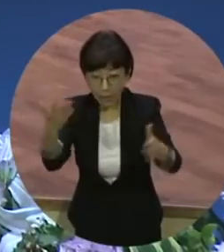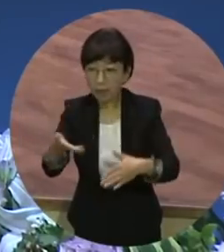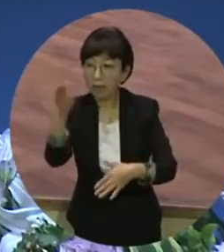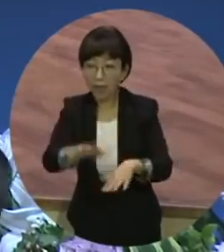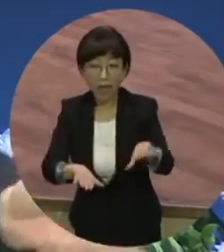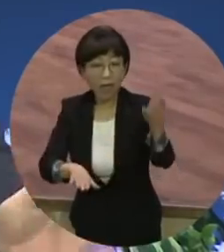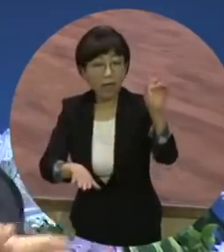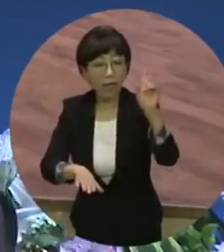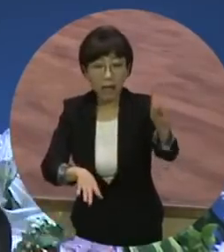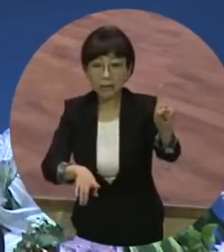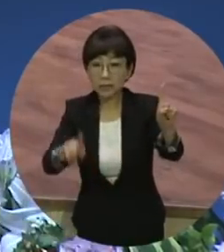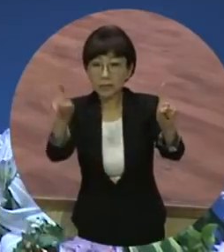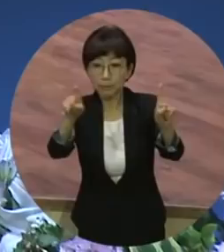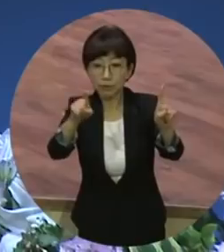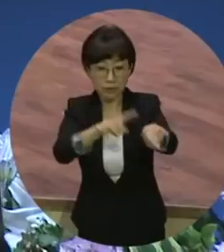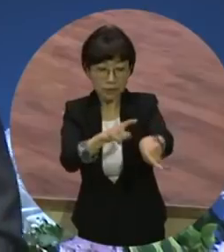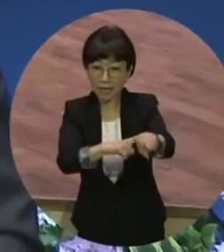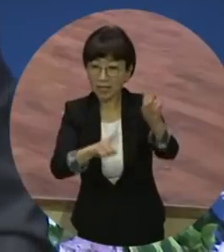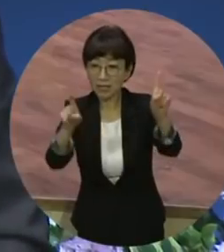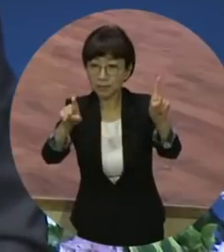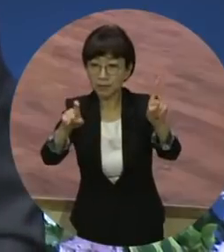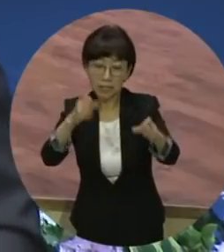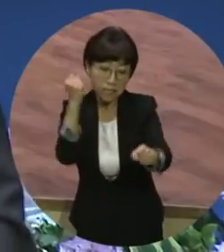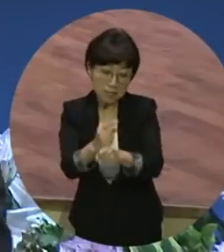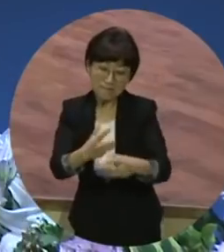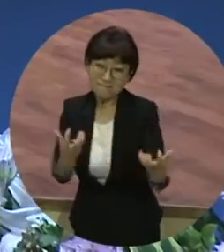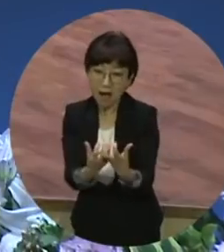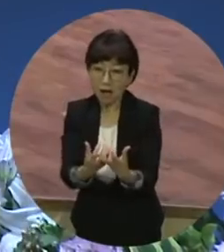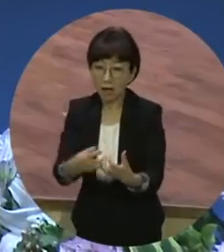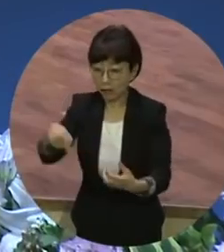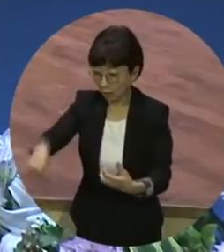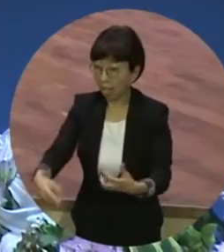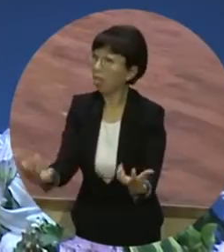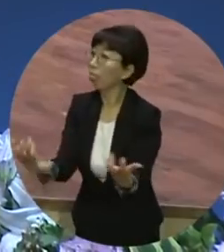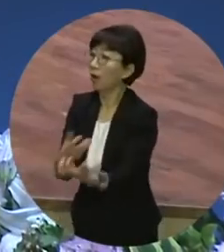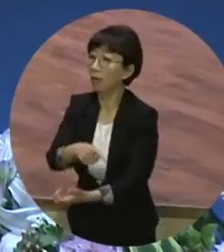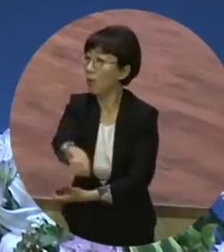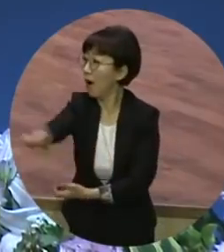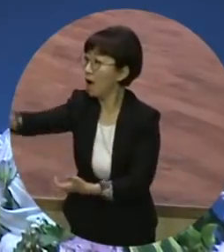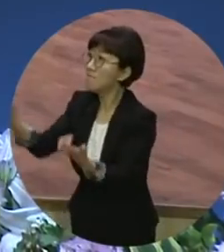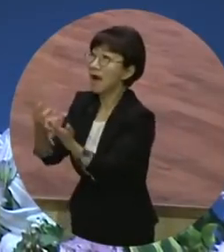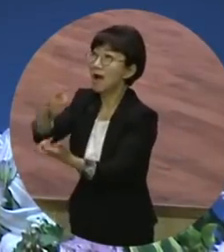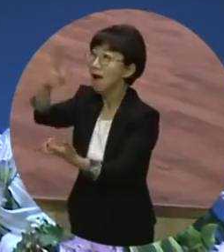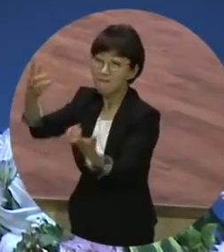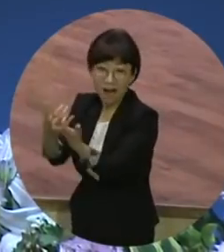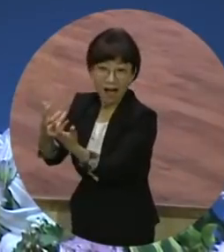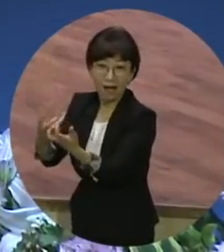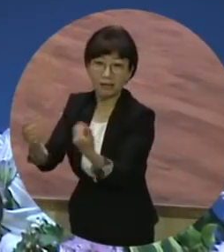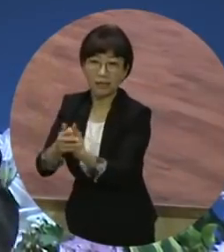커버넌트로에 3,000명 다 찼습니다. 그리고 어르신들을 이제 비전홀로 인도합니다.